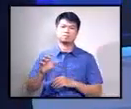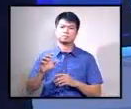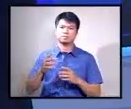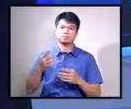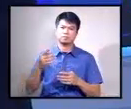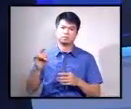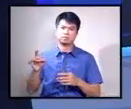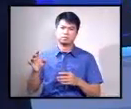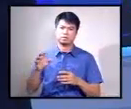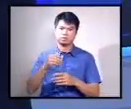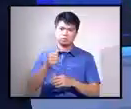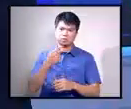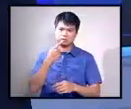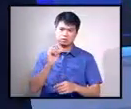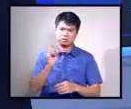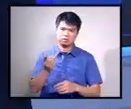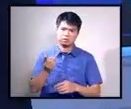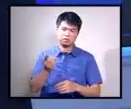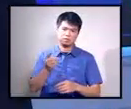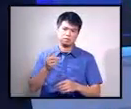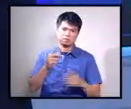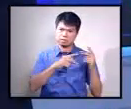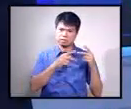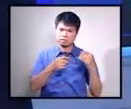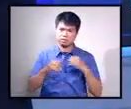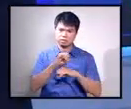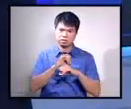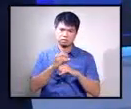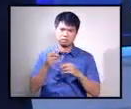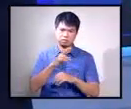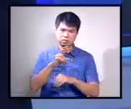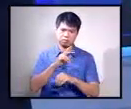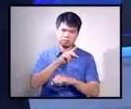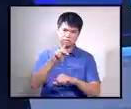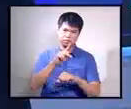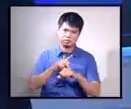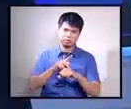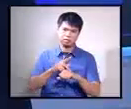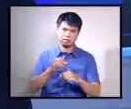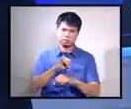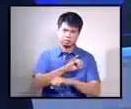1596 na opisyal na nagsasali sa Pag-asa Island sa Republika ng Pilipinas. Ang